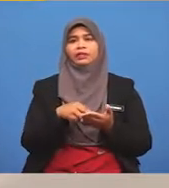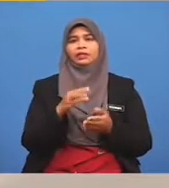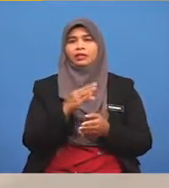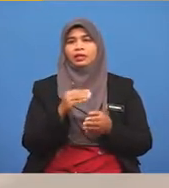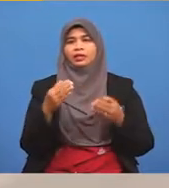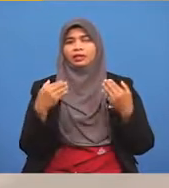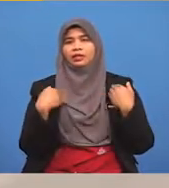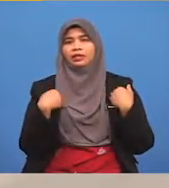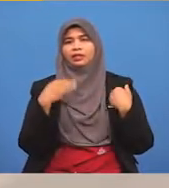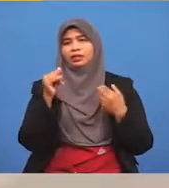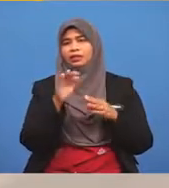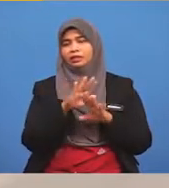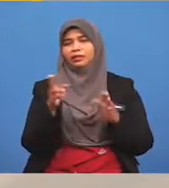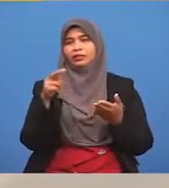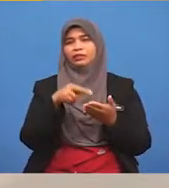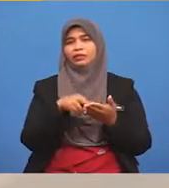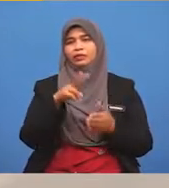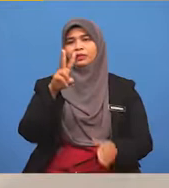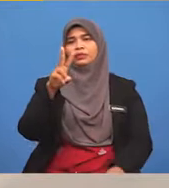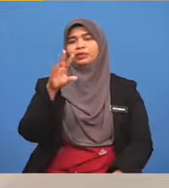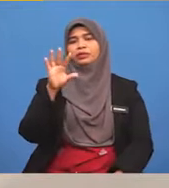pengulangan sebanyak